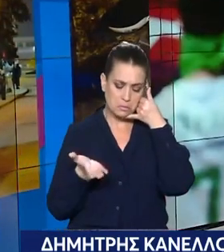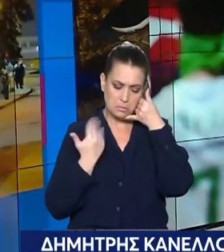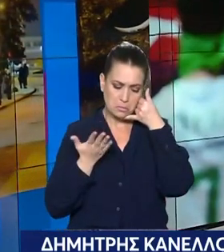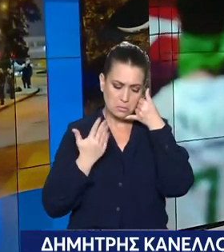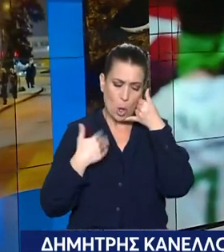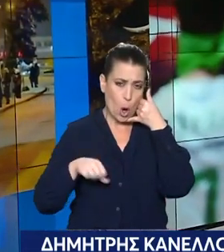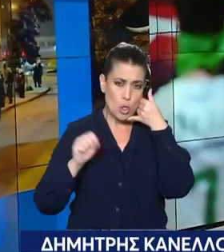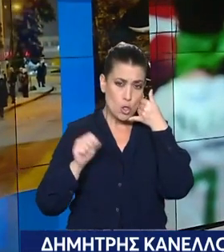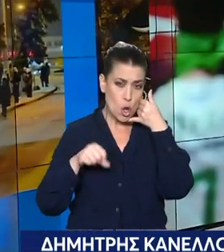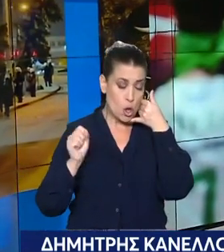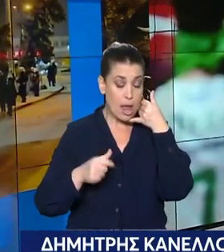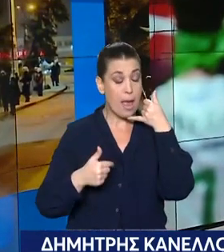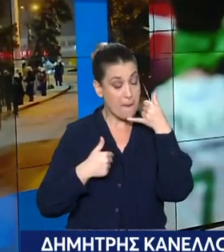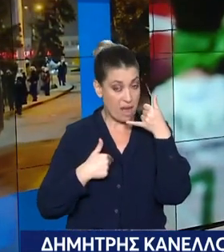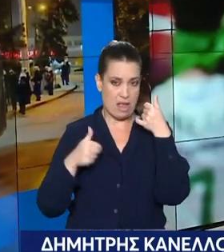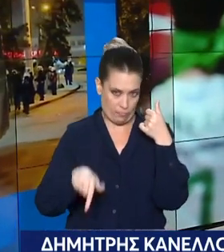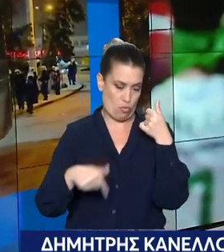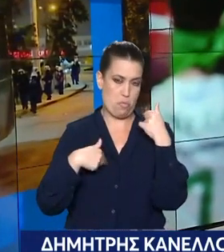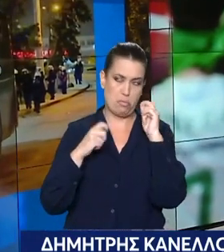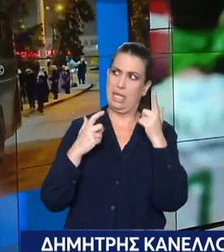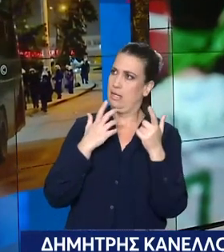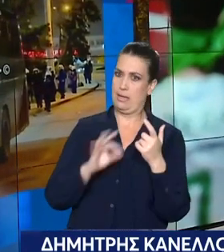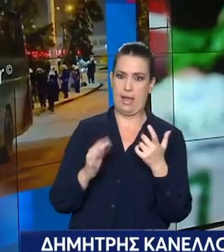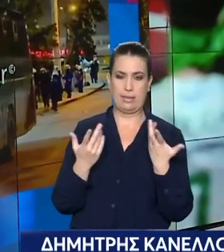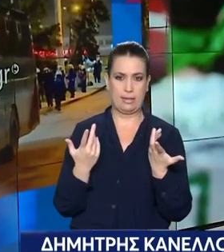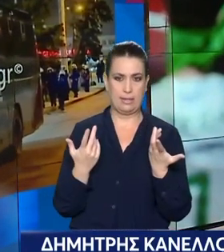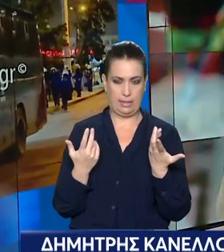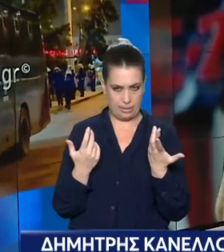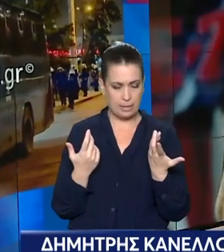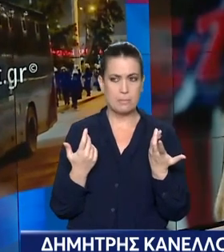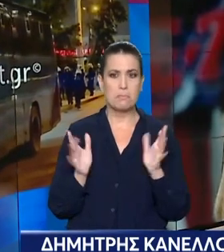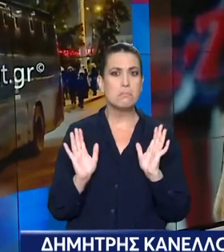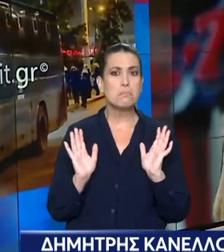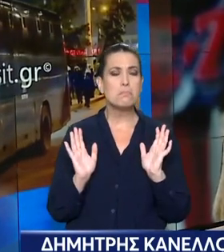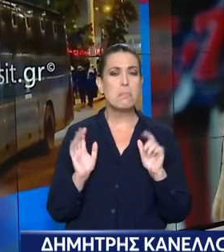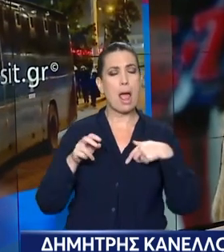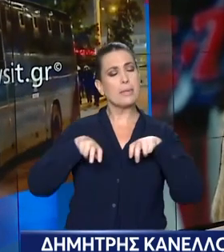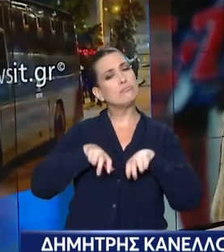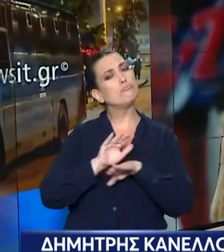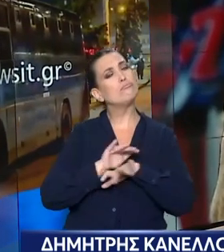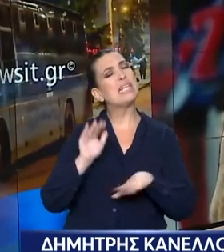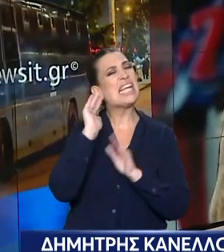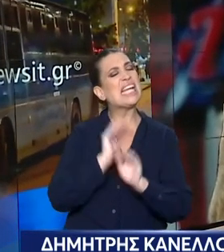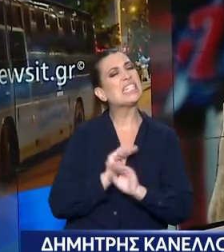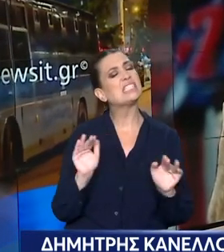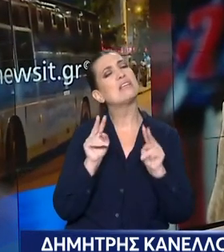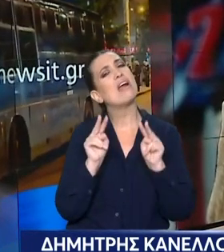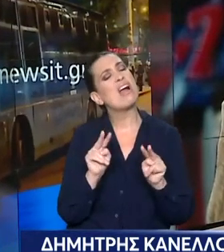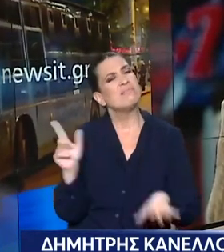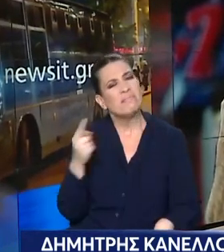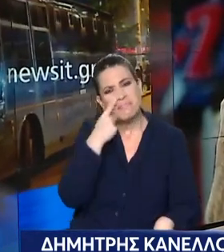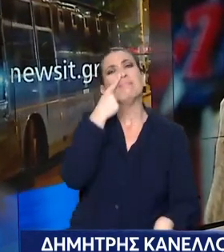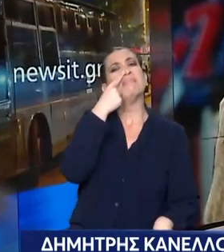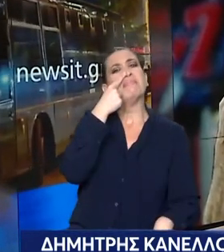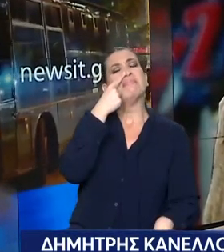Όχι. Αυτό μας έκανε και έκπληξη, από τη δυσφορία η οποία μας προξένησε, μάλλον την έκπληξη και την εντύπωση από τη δυσφορία η οποία είχε